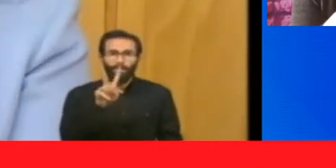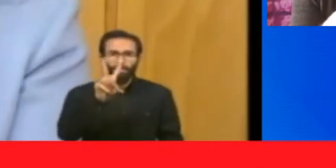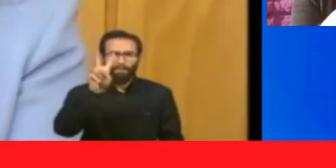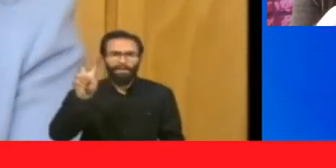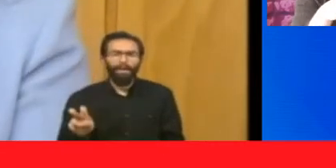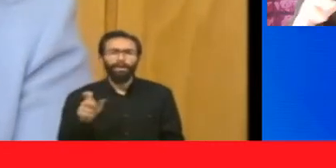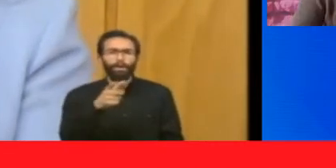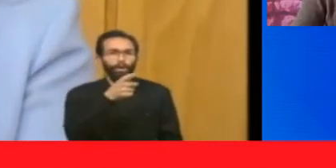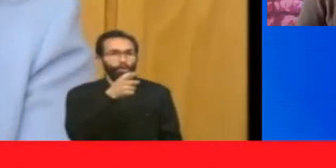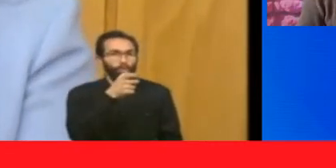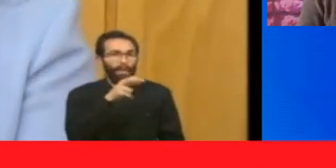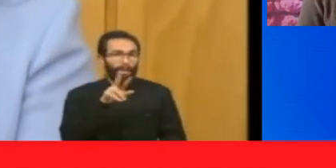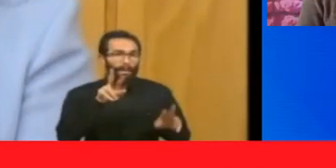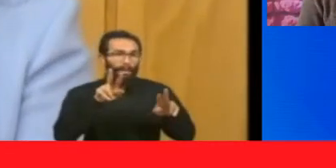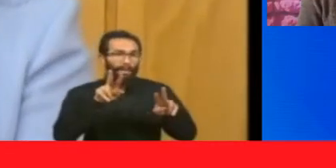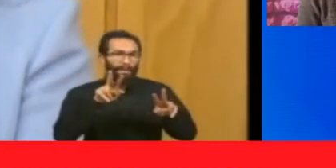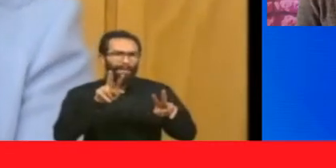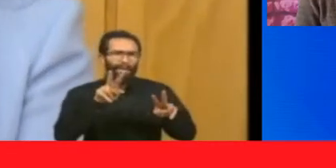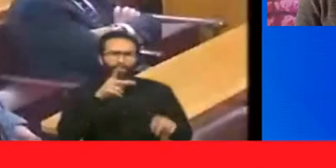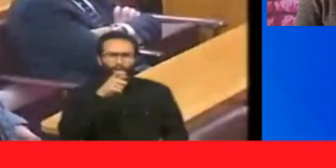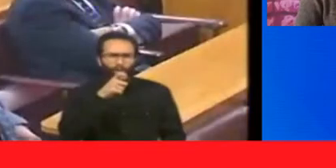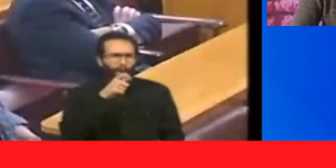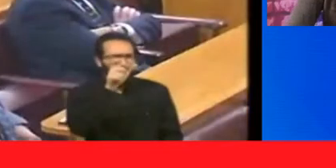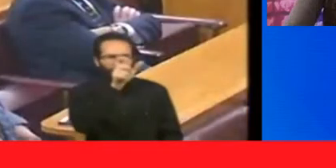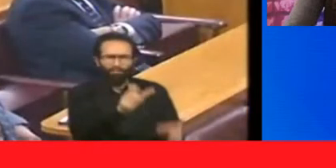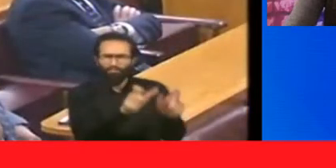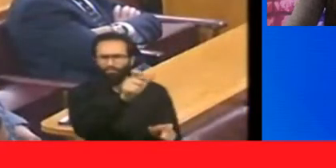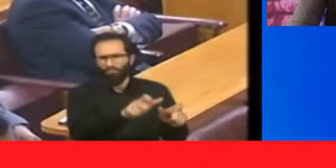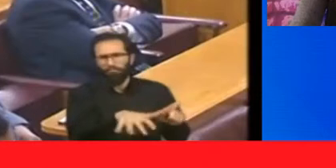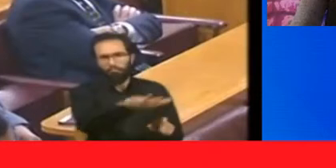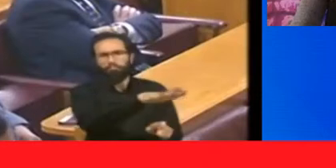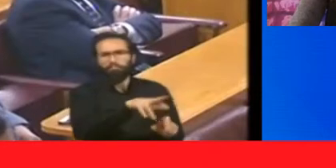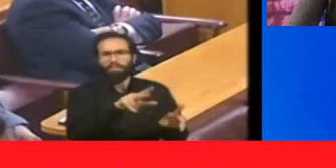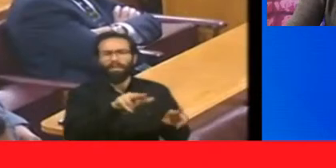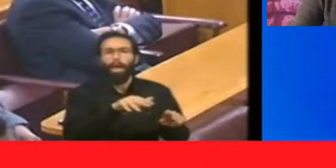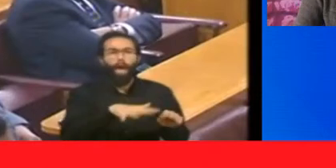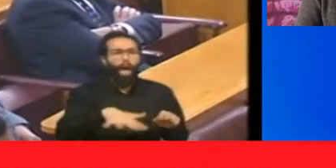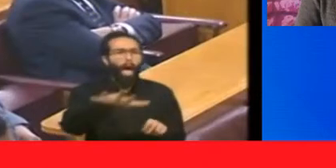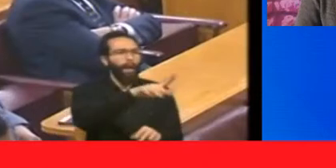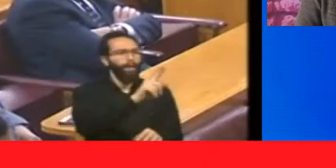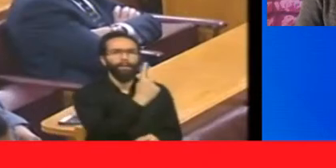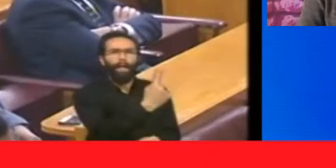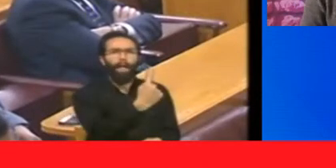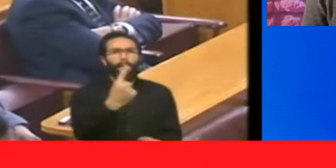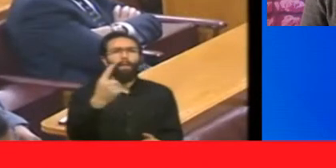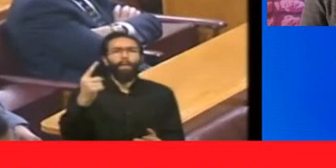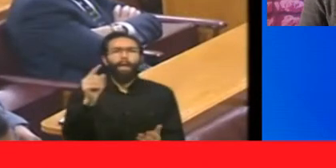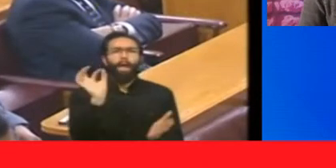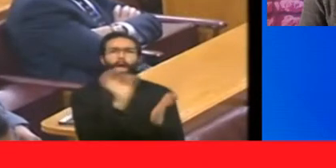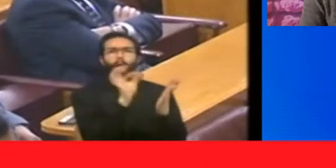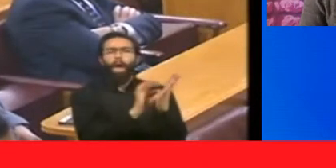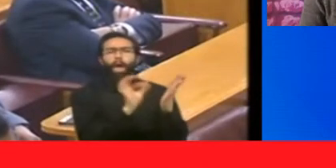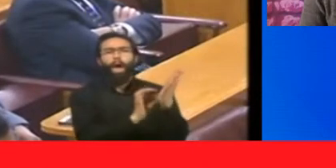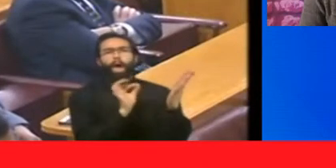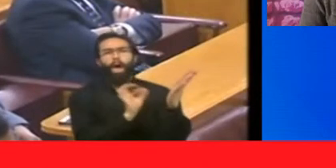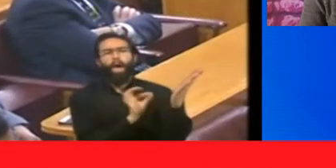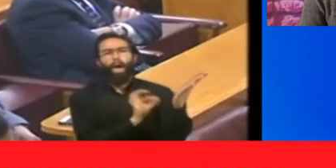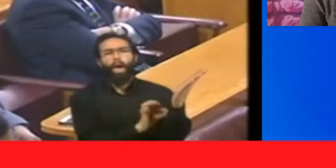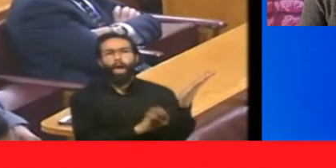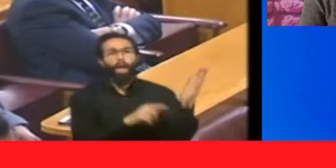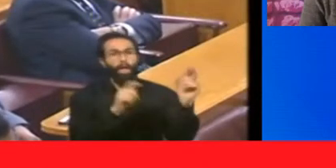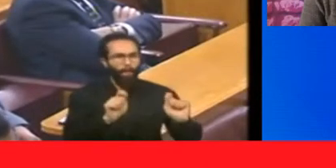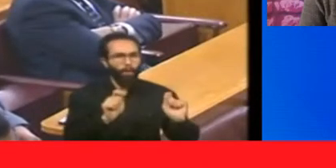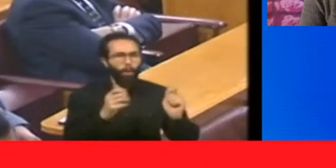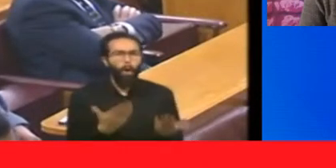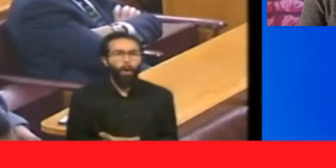28 Şubatçılar gibi herkesi fişlediler. Evet, işte bugün büyük bir olasılıkla Meclis Genel